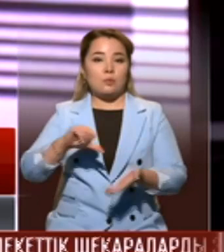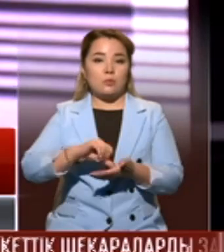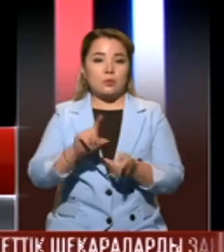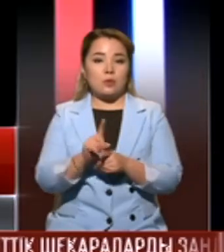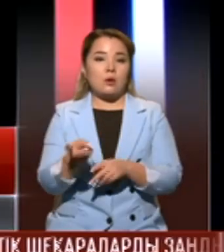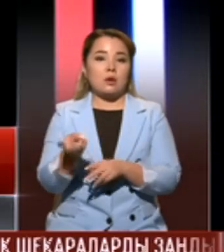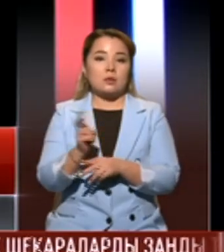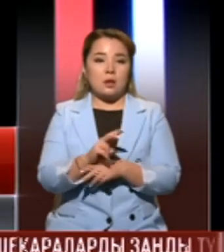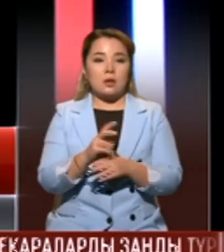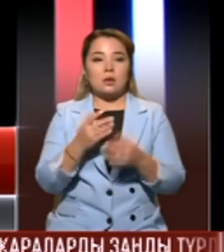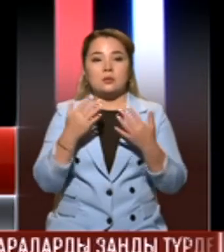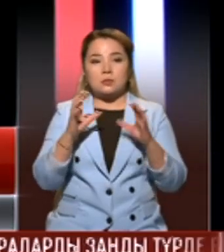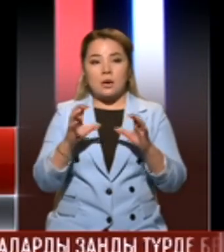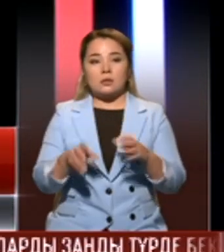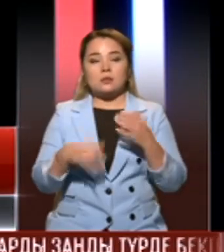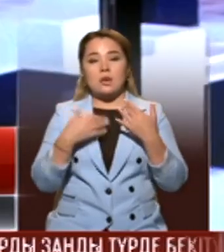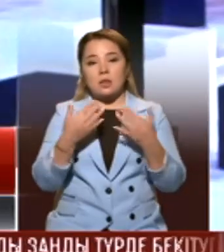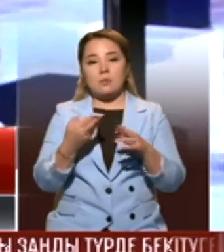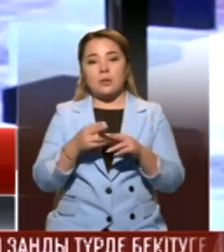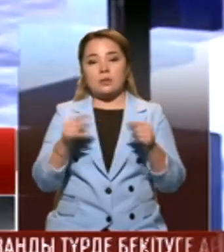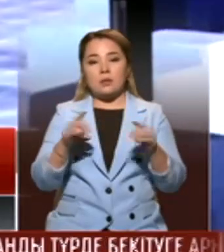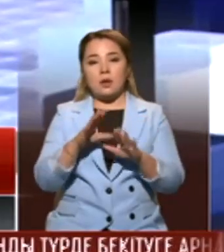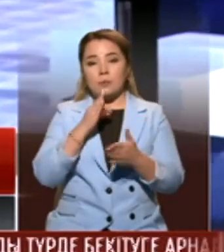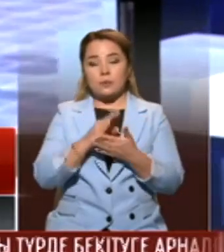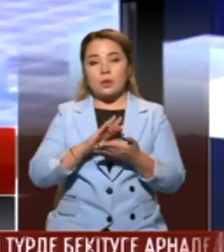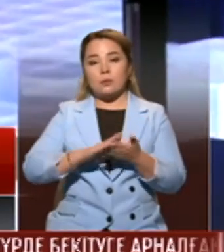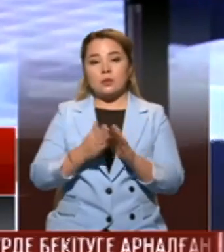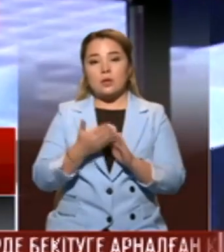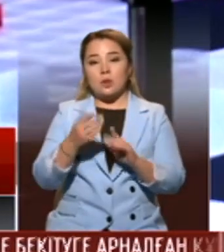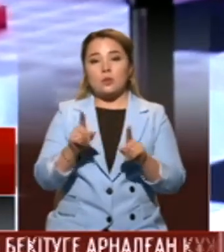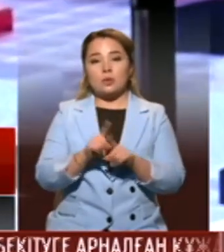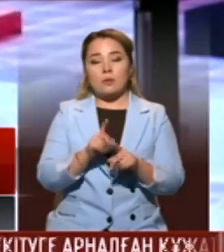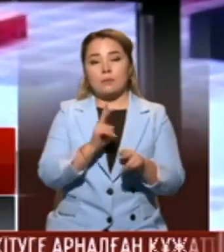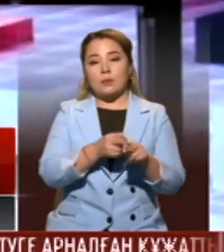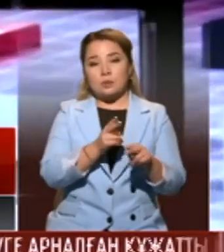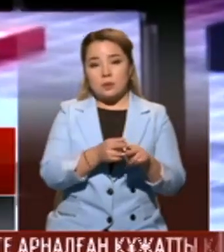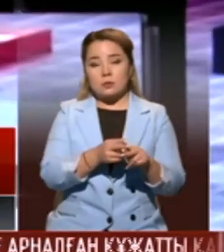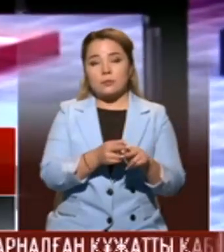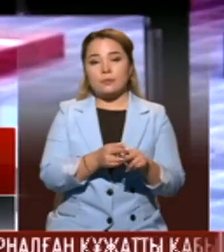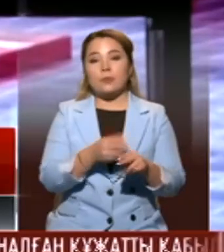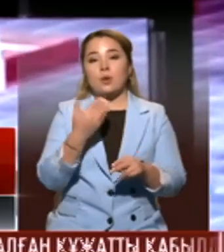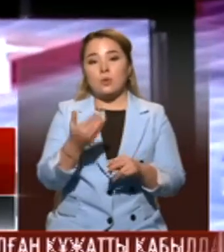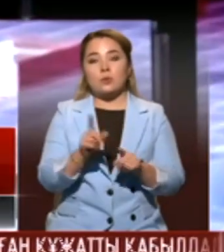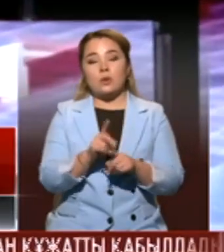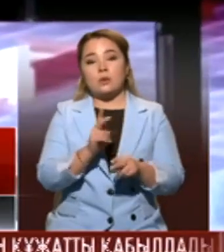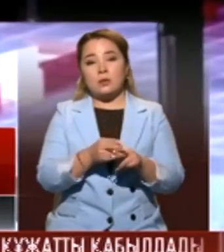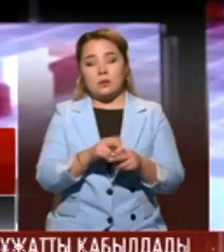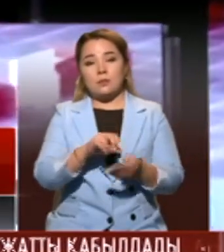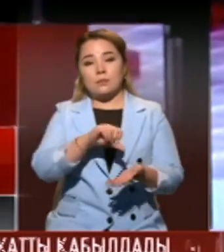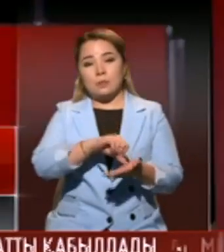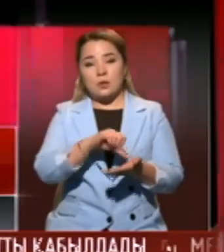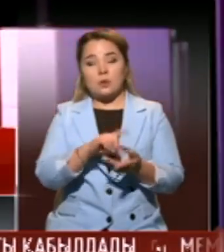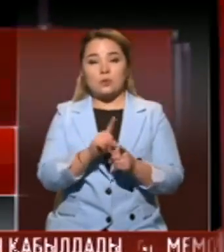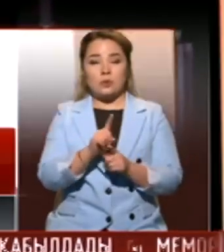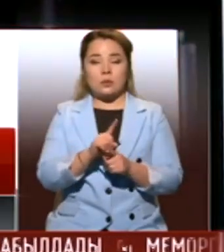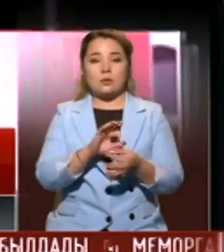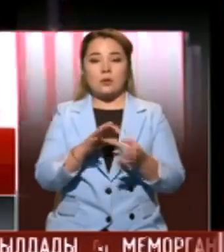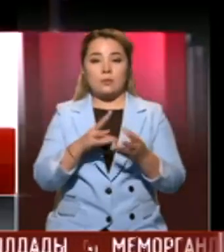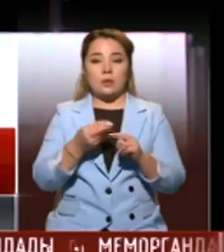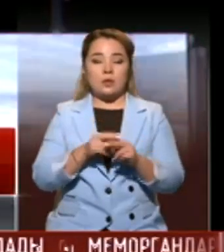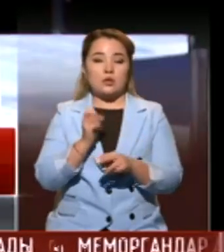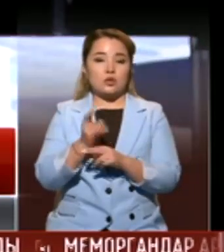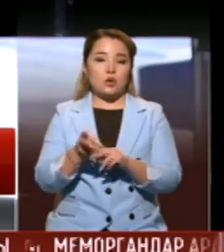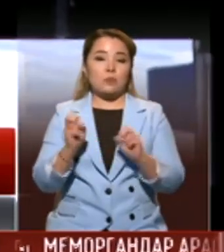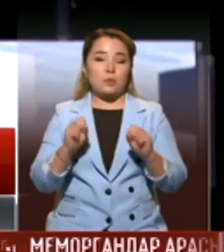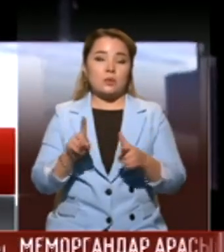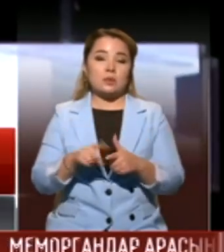барып қайта-қайта жаңағы заң талаптарына сәйкес емес мәселелер бойынша олардың мазасын алу, оларға кедергі жасау мәселелері бойынша болса, олар шығарып жүреді.